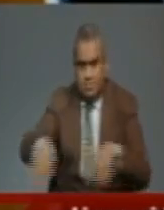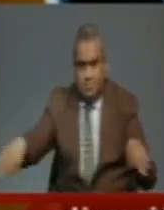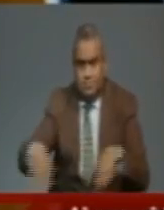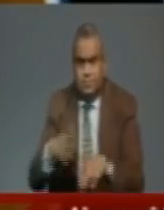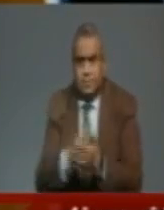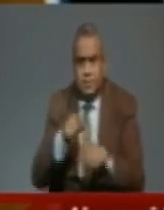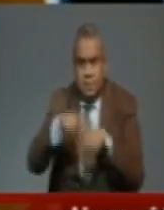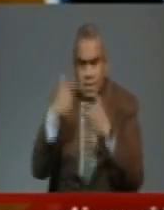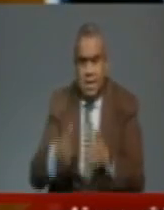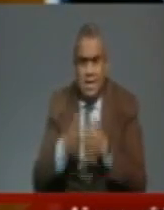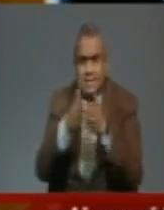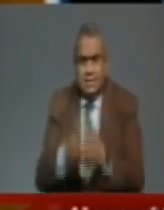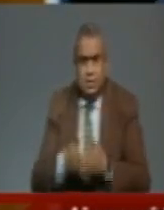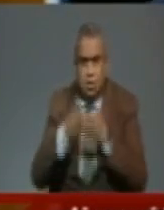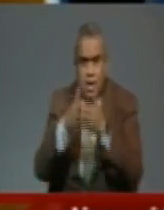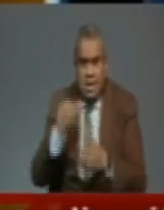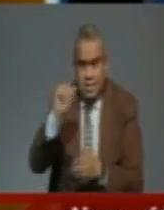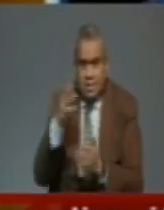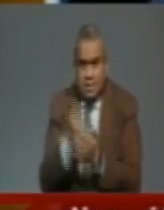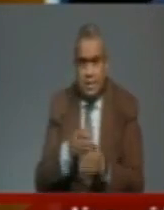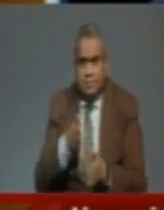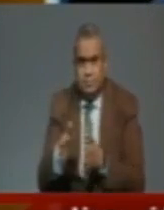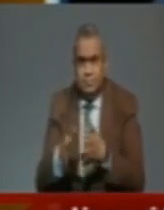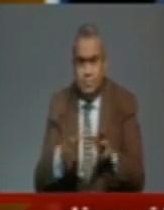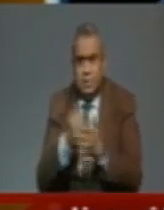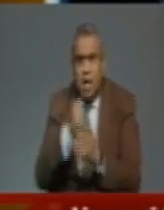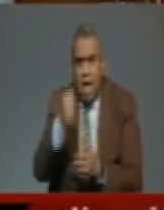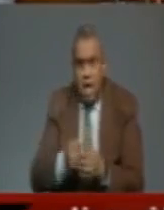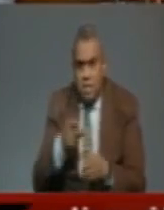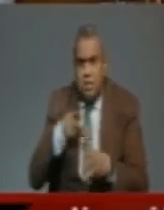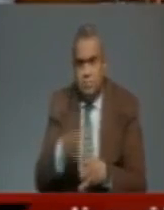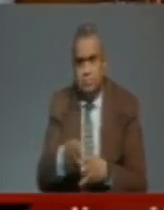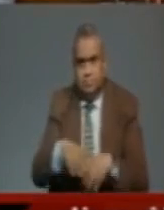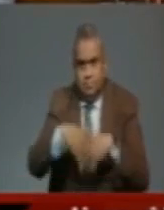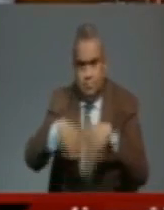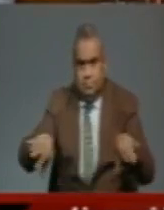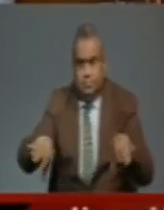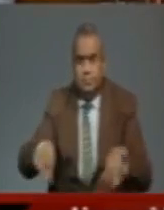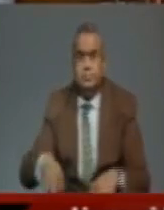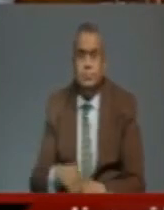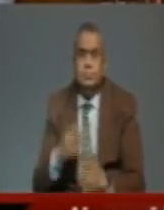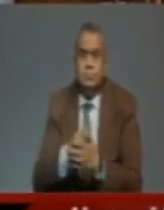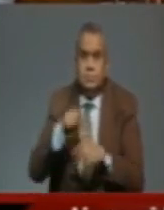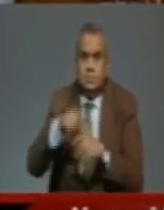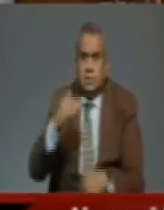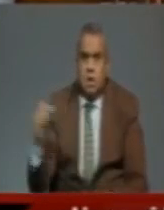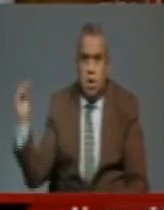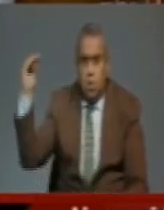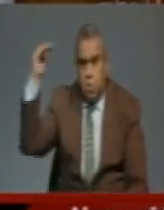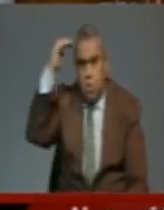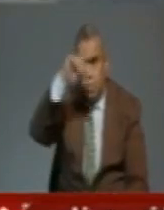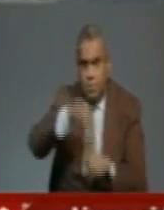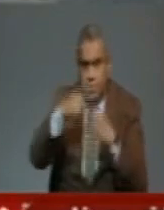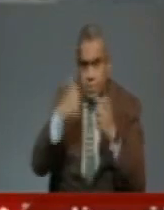السويس وشلنا السكه بتاعته بالكامل. طبعا ده الكوبري الغربي على القناه الغربيه، دي